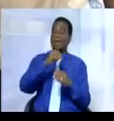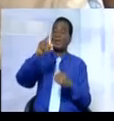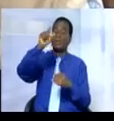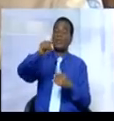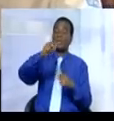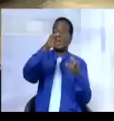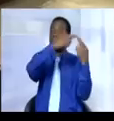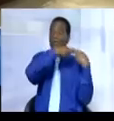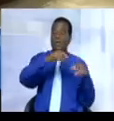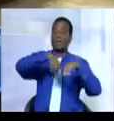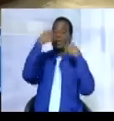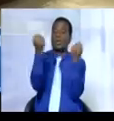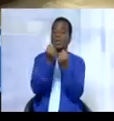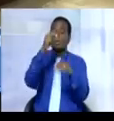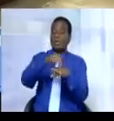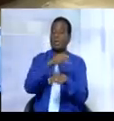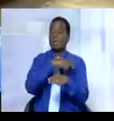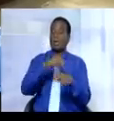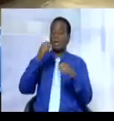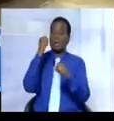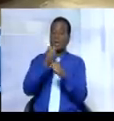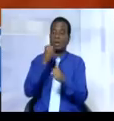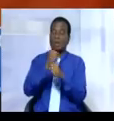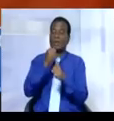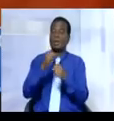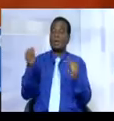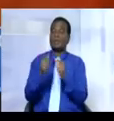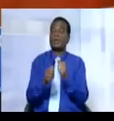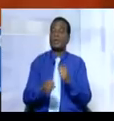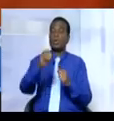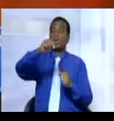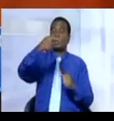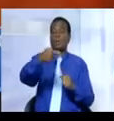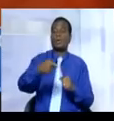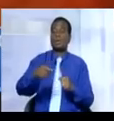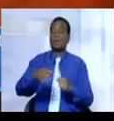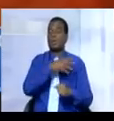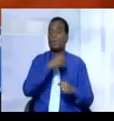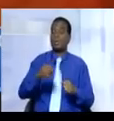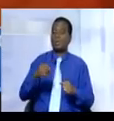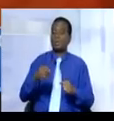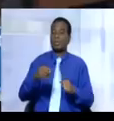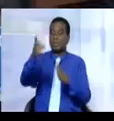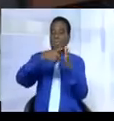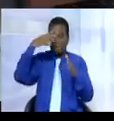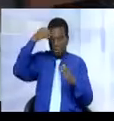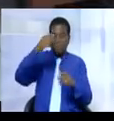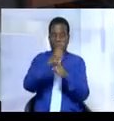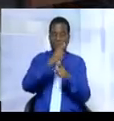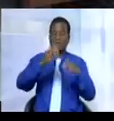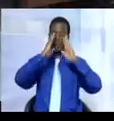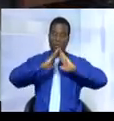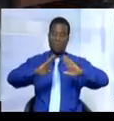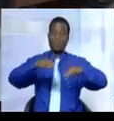de responsables d'associations et œuvre en collaboration avec l'ONG Search for Common Ground pour le maintien de la